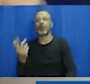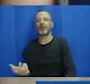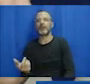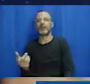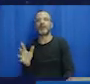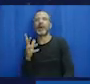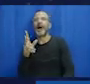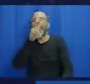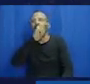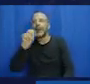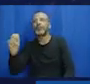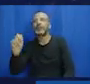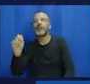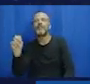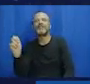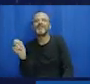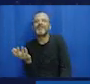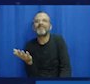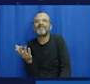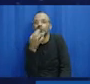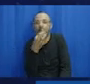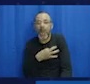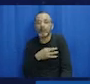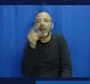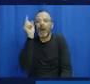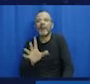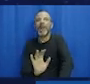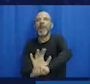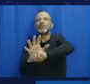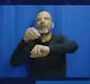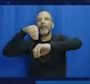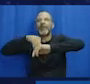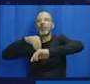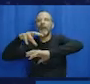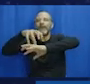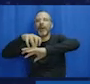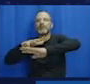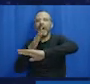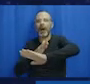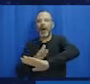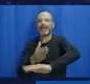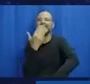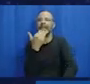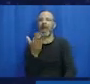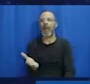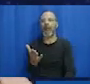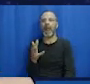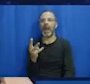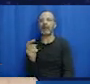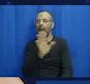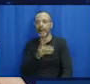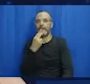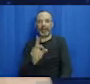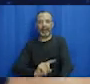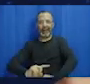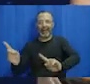اذا القضيه ماذا نفعل نحن؟ انا بتسالني يجب ان نؤثر داخل مركز القرار السياسي الاسرائيلي من خلال، ما فيش حل ثاني،